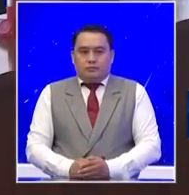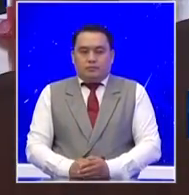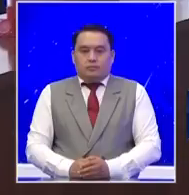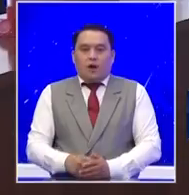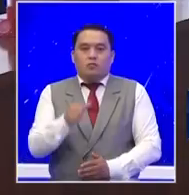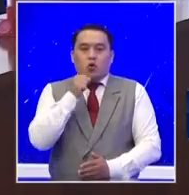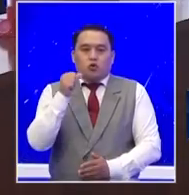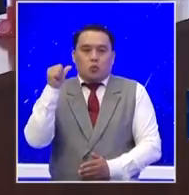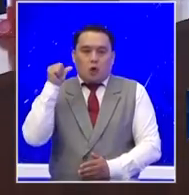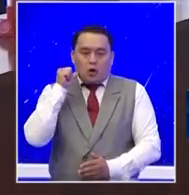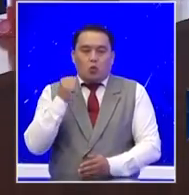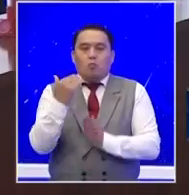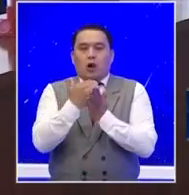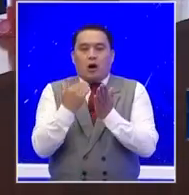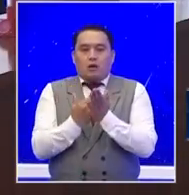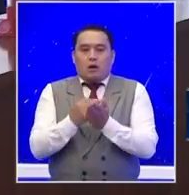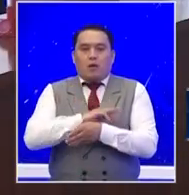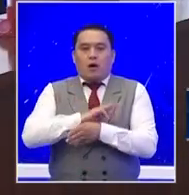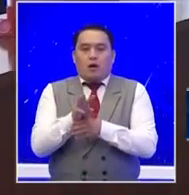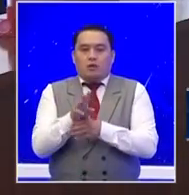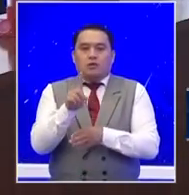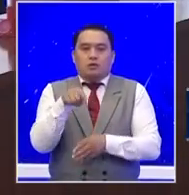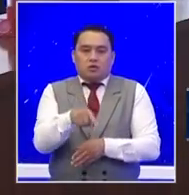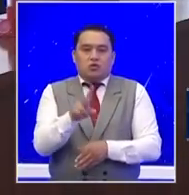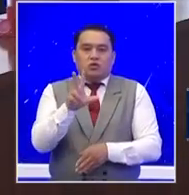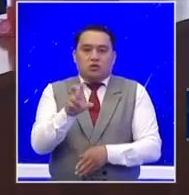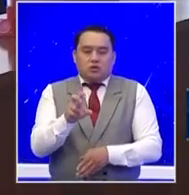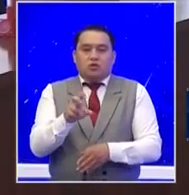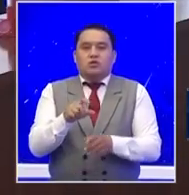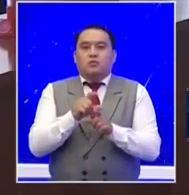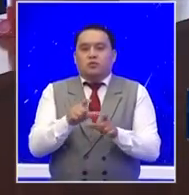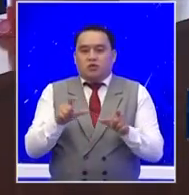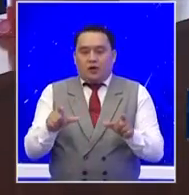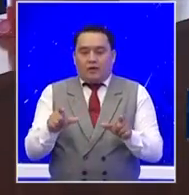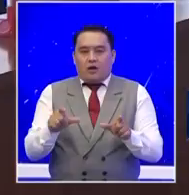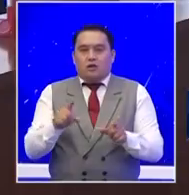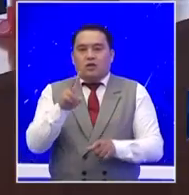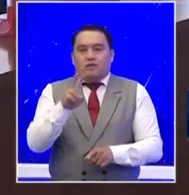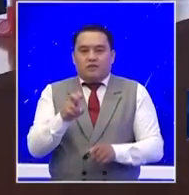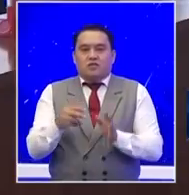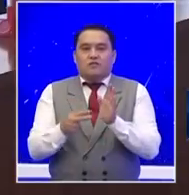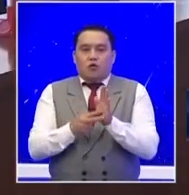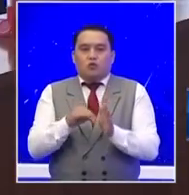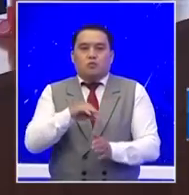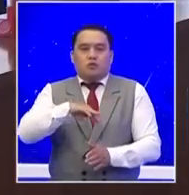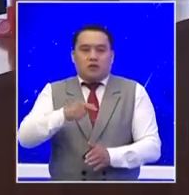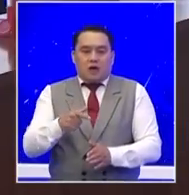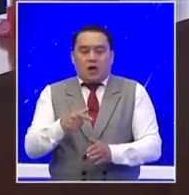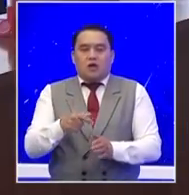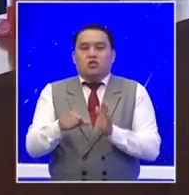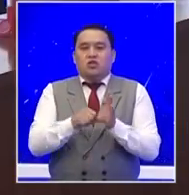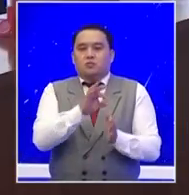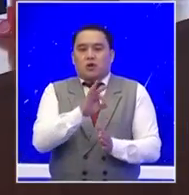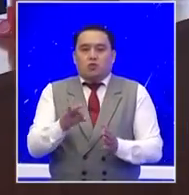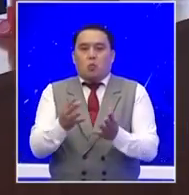В прошлом году по этой программе мы охватили 1359 человек. 208 миллионов тенге кредитных средств под